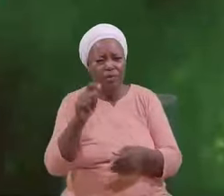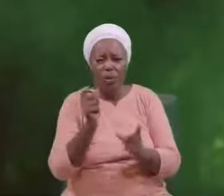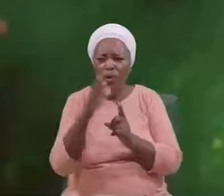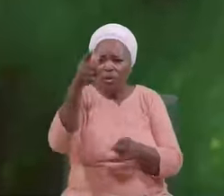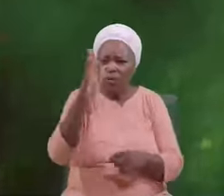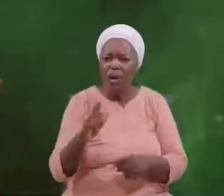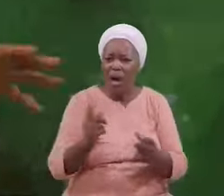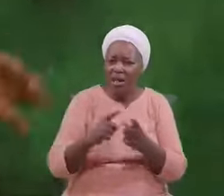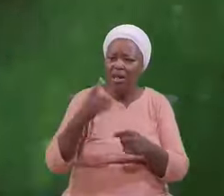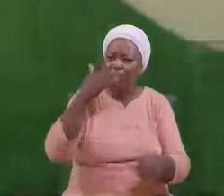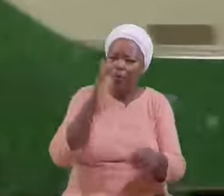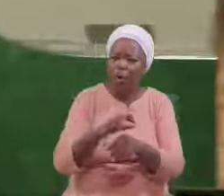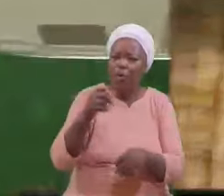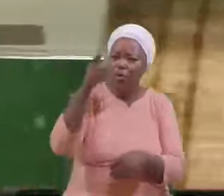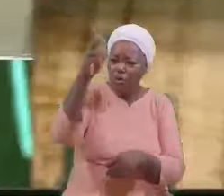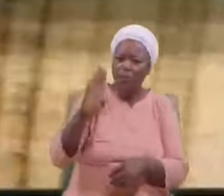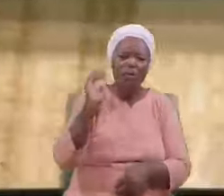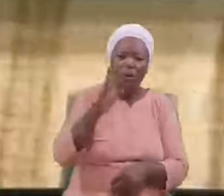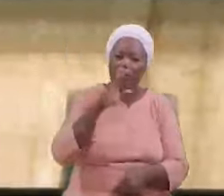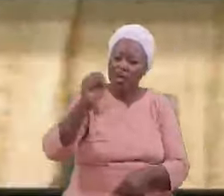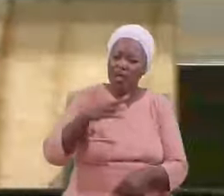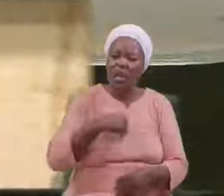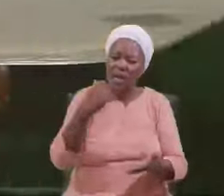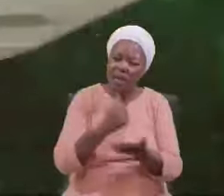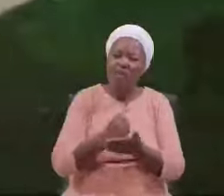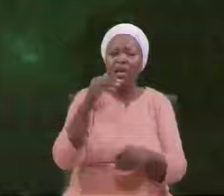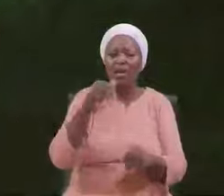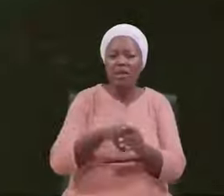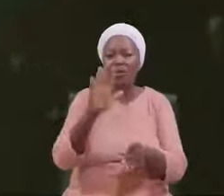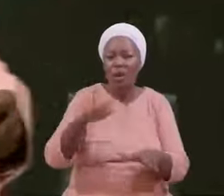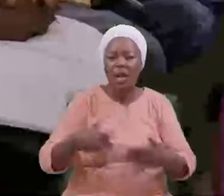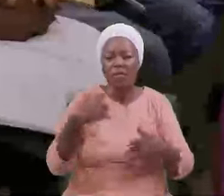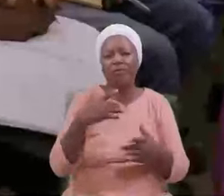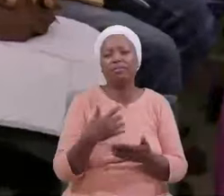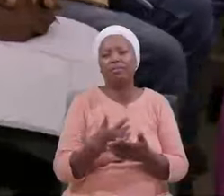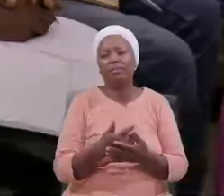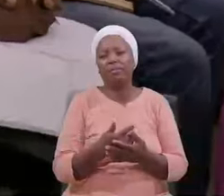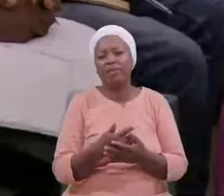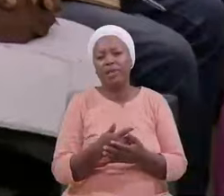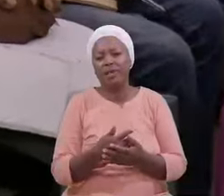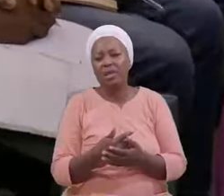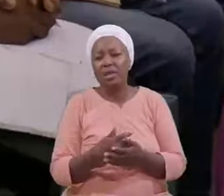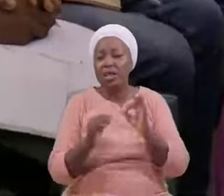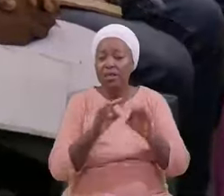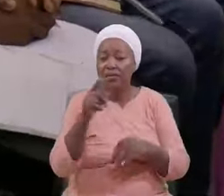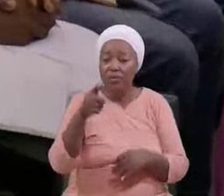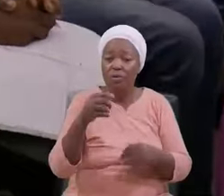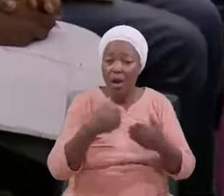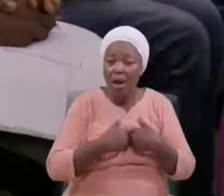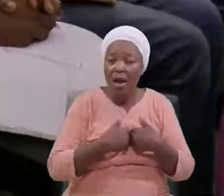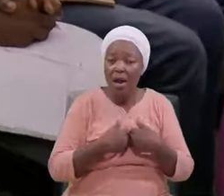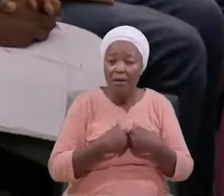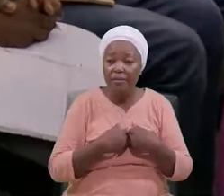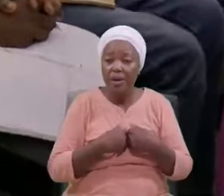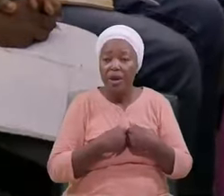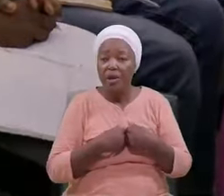Dieu et la promesse de Dieu sera oui et amen dans votre vie. Si vous êtes paralysé, dès que vous avez la pensée